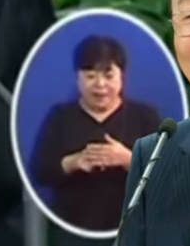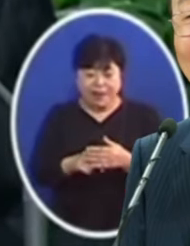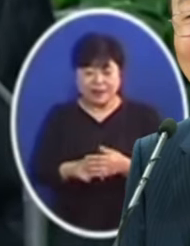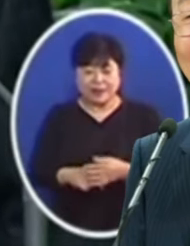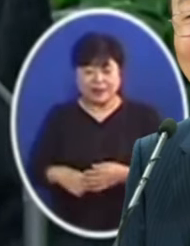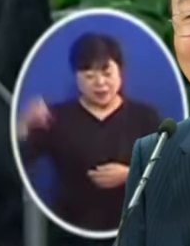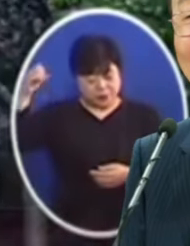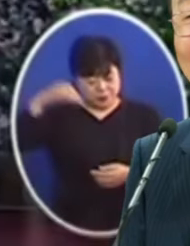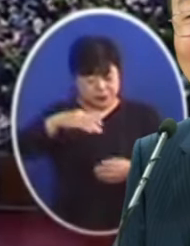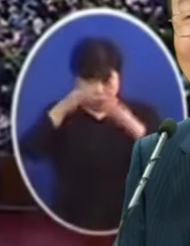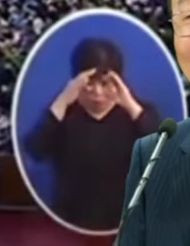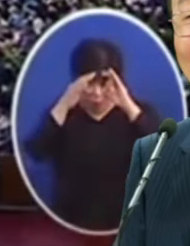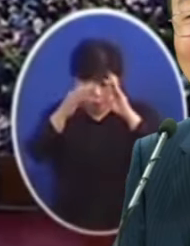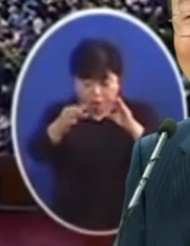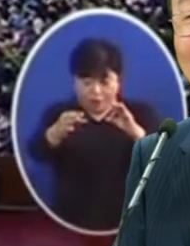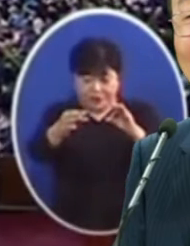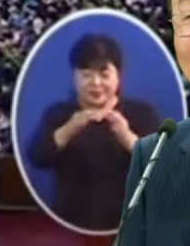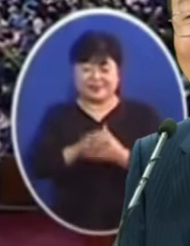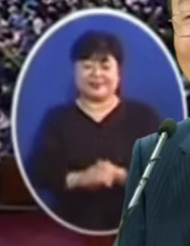비춰보면